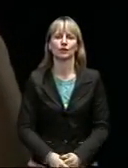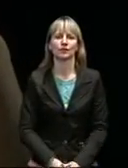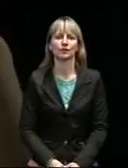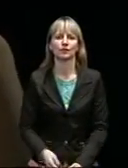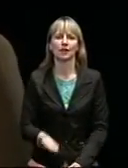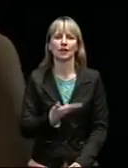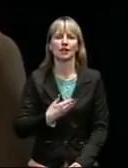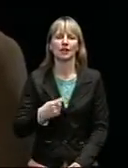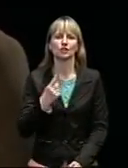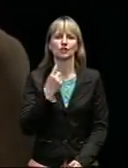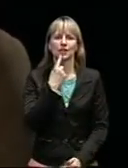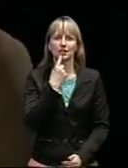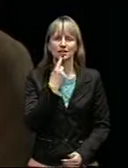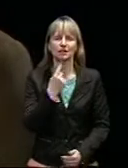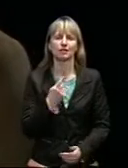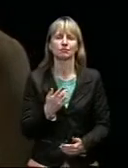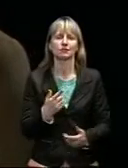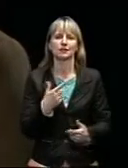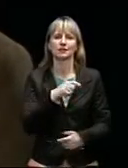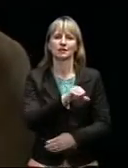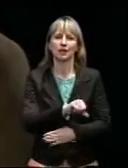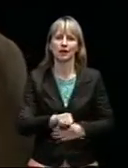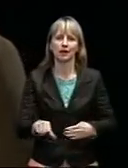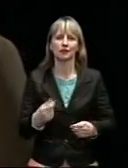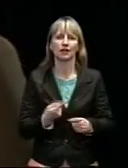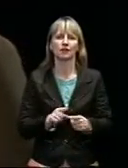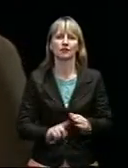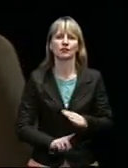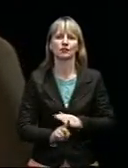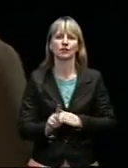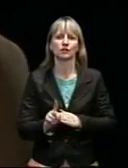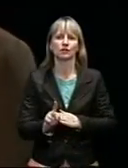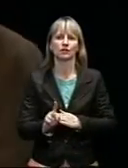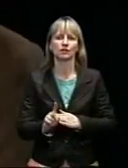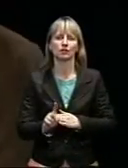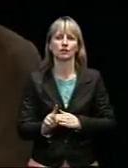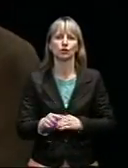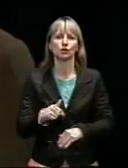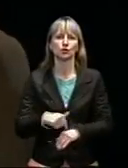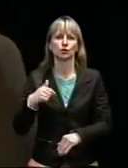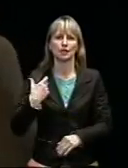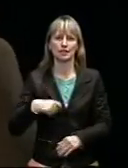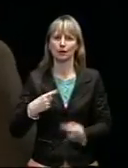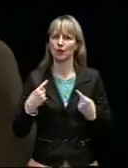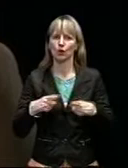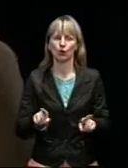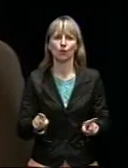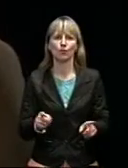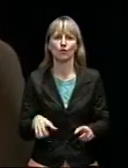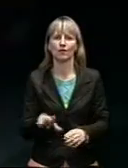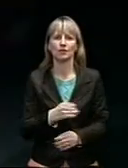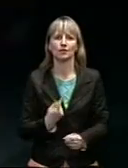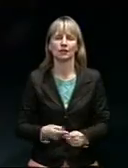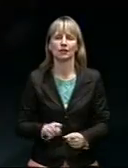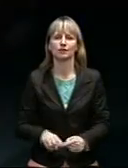наш язык, когда ты находишься за границей, это начинает, ну, это начинаешь чувствовать совершенно по-иному это все.